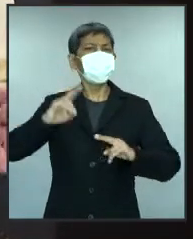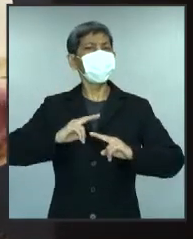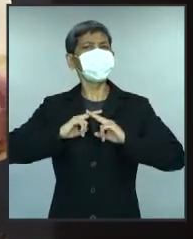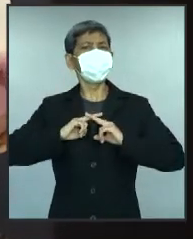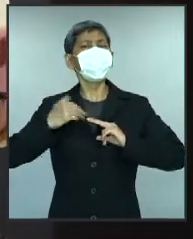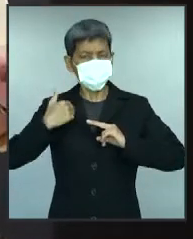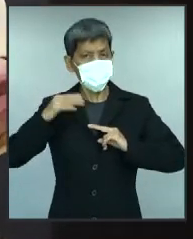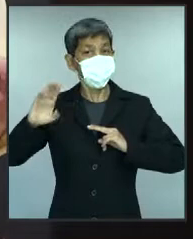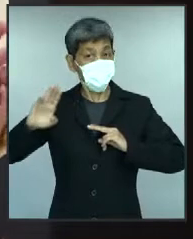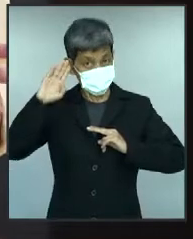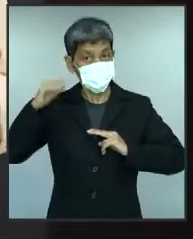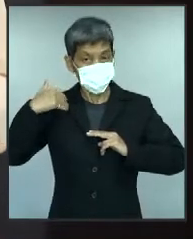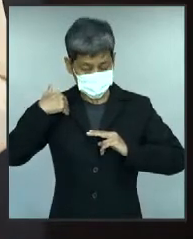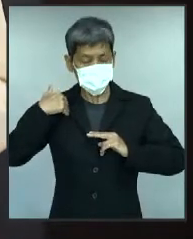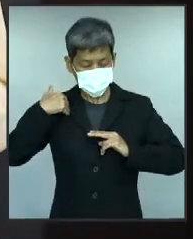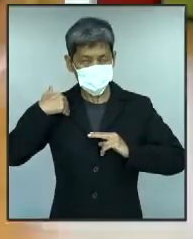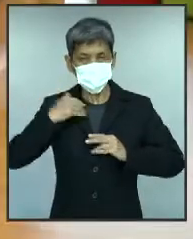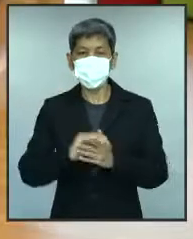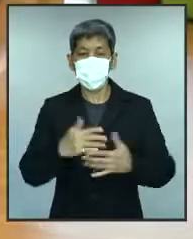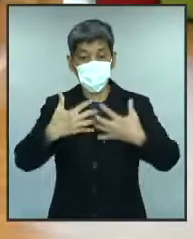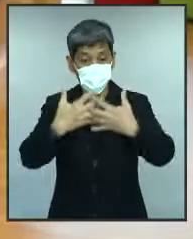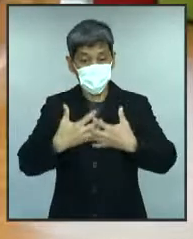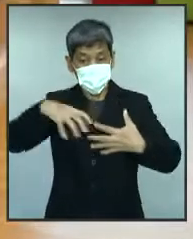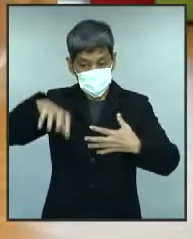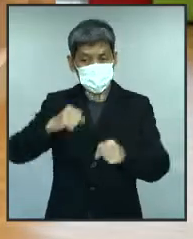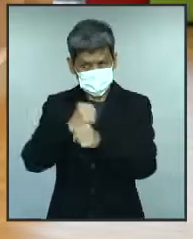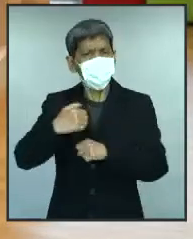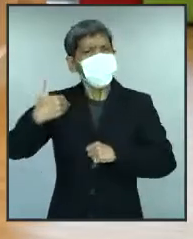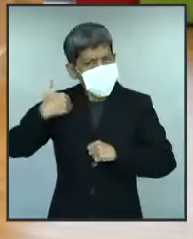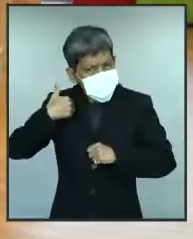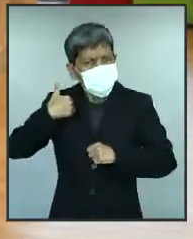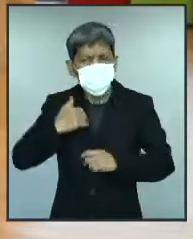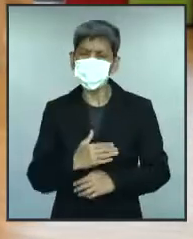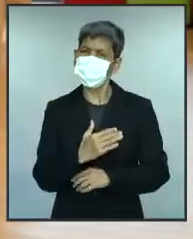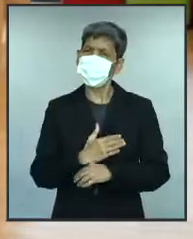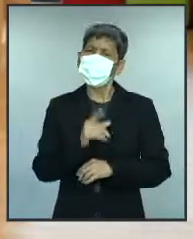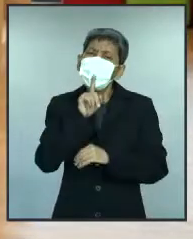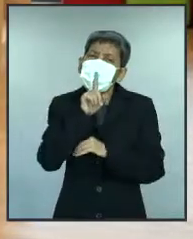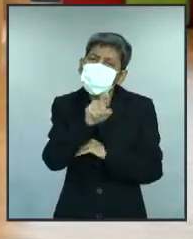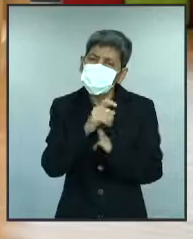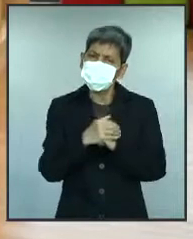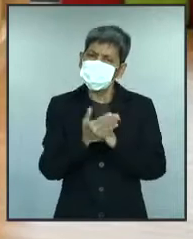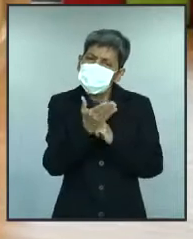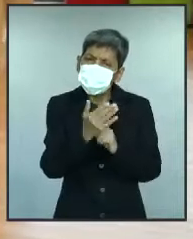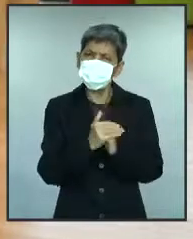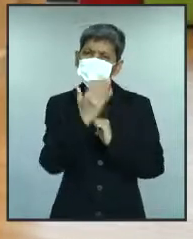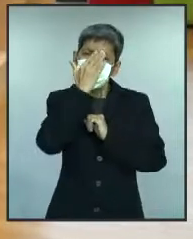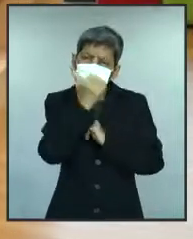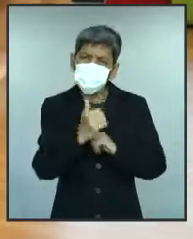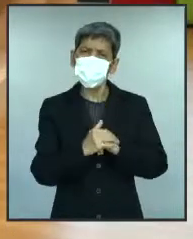เนี่ยเขาก็มีบริษัทหรือว่าโรงงานที่เขาทำเรื่องพวกนี้อยู่แล้วทำไมอาจ